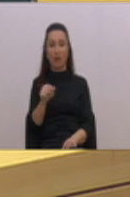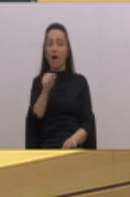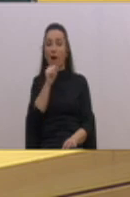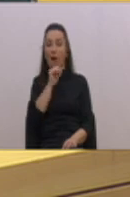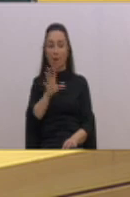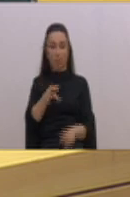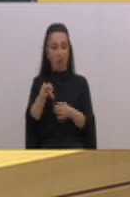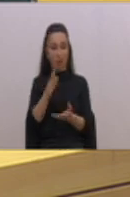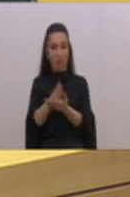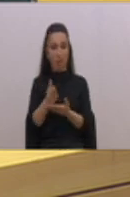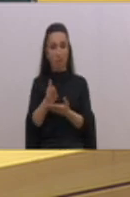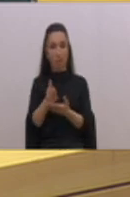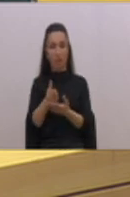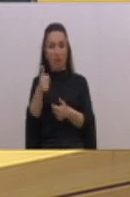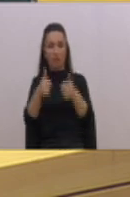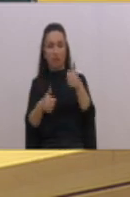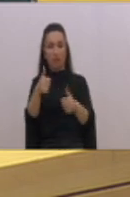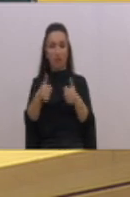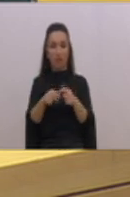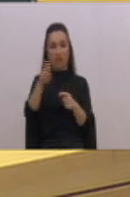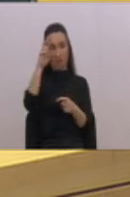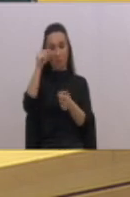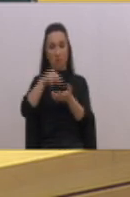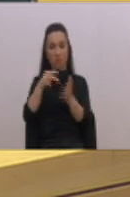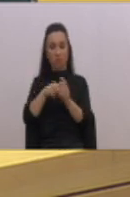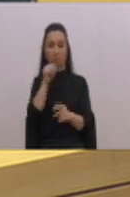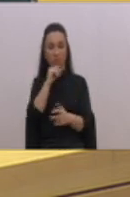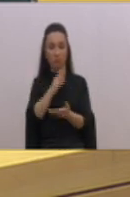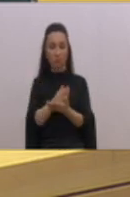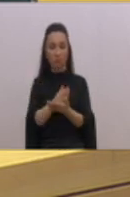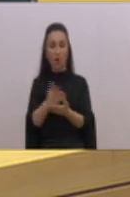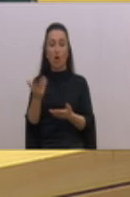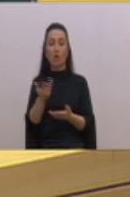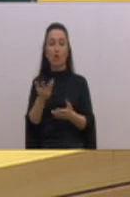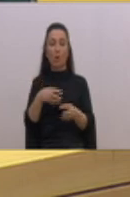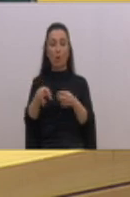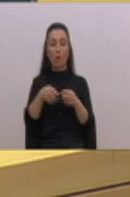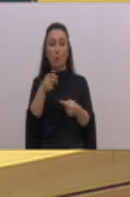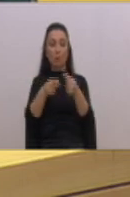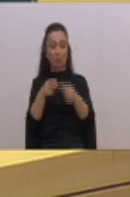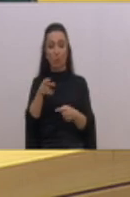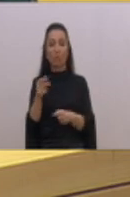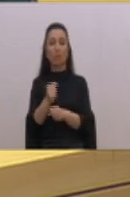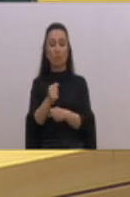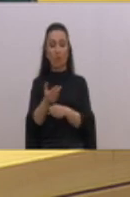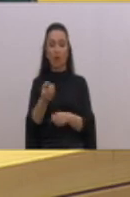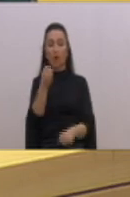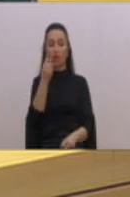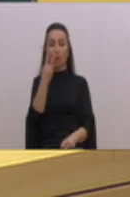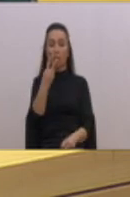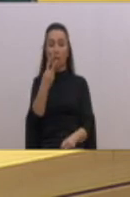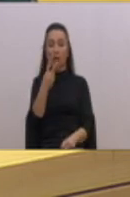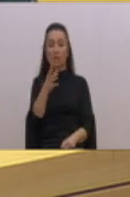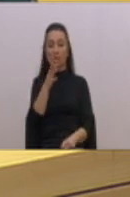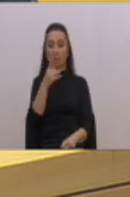არიპარავს დღეს ტენდერებით და მათ შორის სახელმწიფო ბიუჯეტიდან. და რომელ კორუფციასთან ბრძოლაზე არის საუბარი, როდესაც 12 წლის